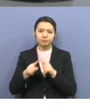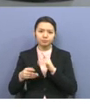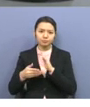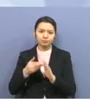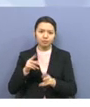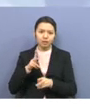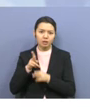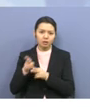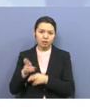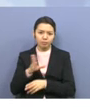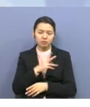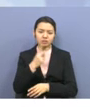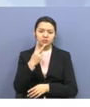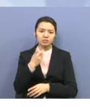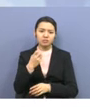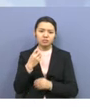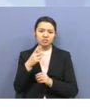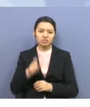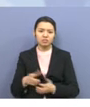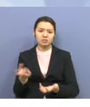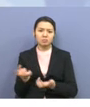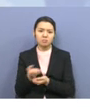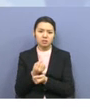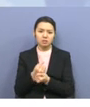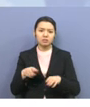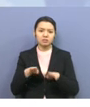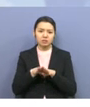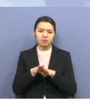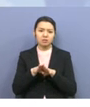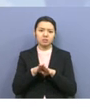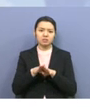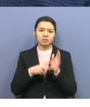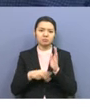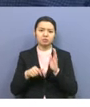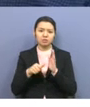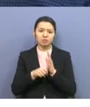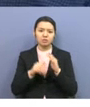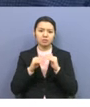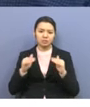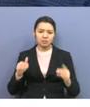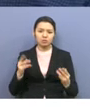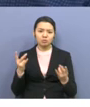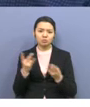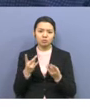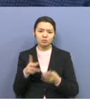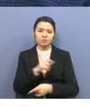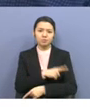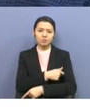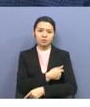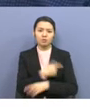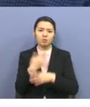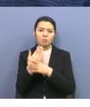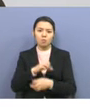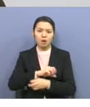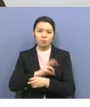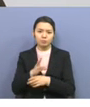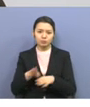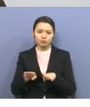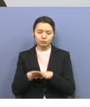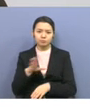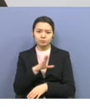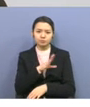шығыпты. Нәтижесінде 200 адам құтқарылған. Олардың ішіндегі 76-сы бала. 105 адамға қажетінше алғашқы медициналық көмек көрсетілген. Төтенше